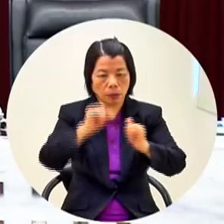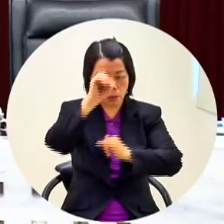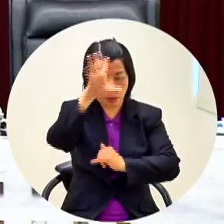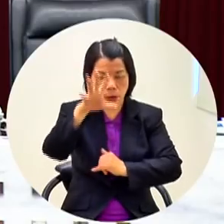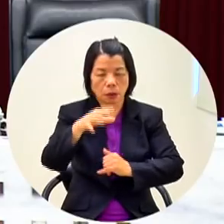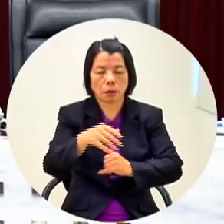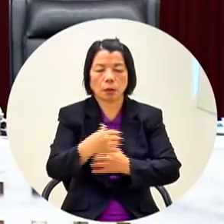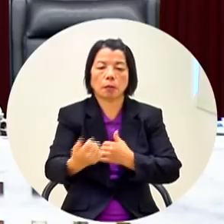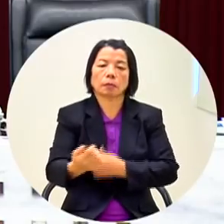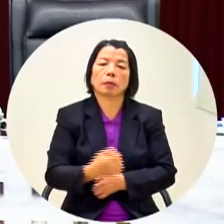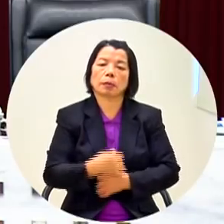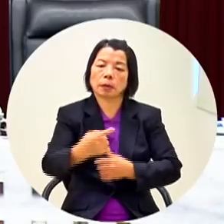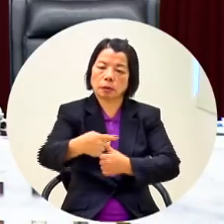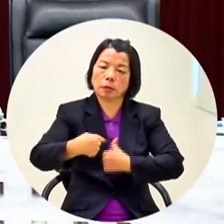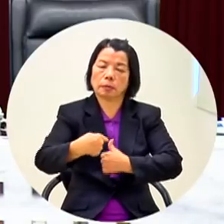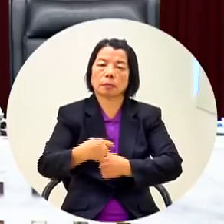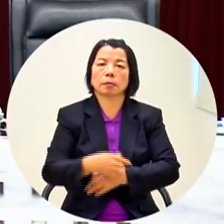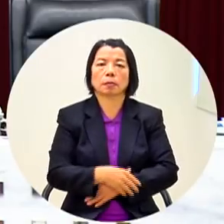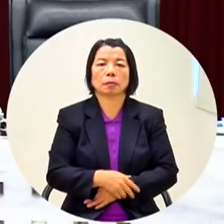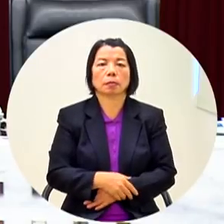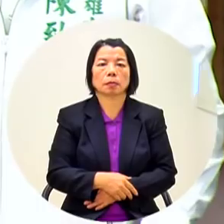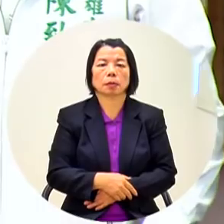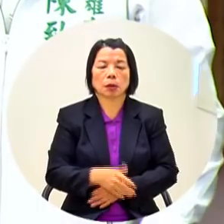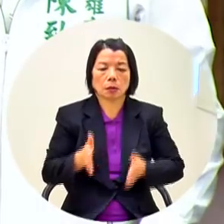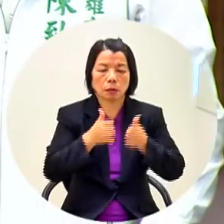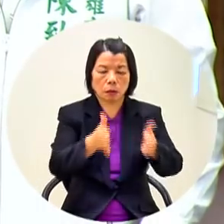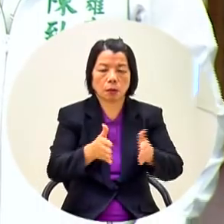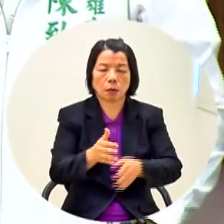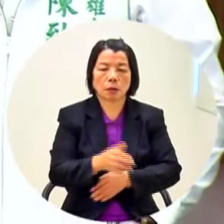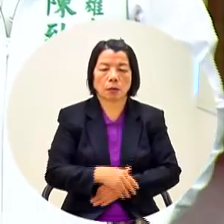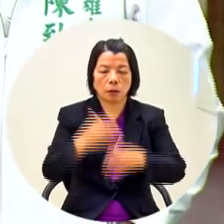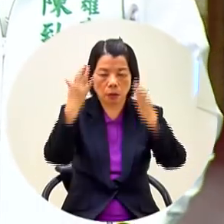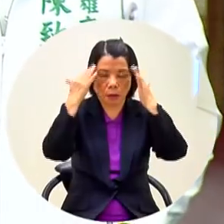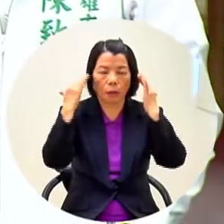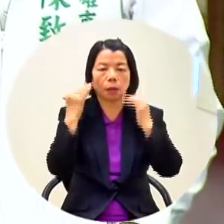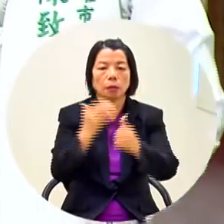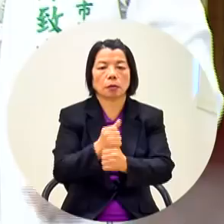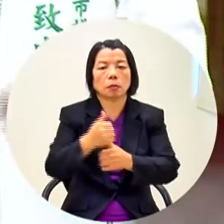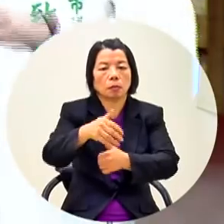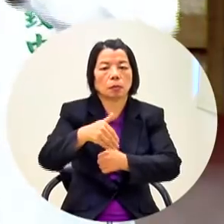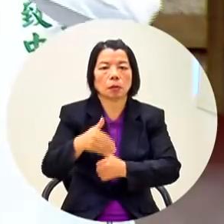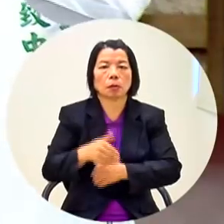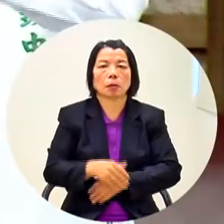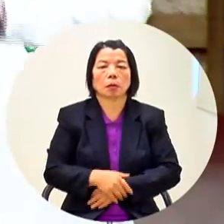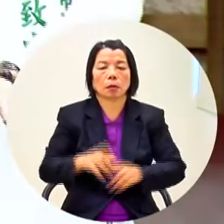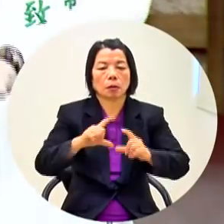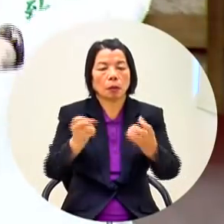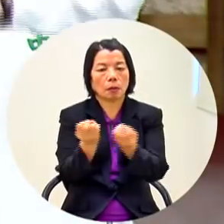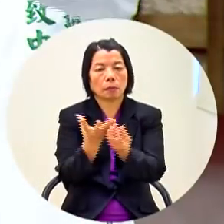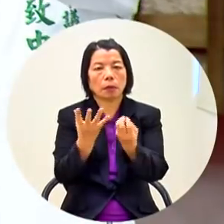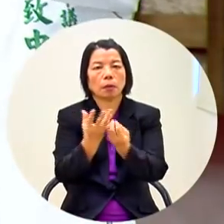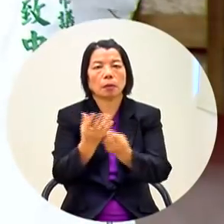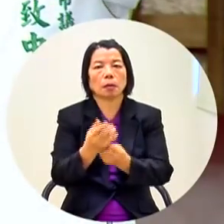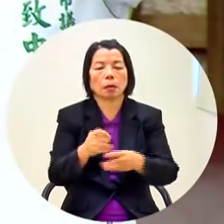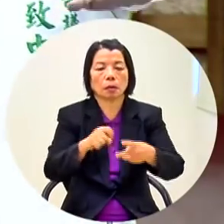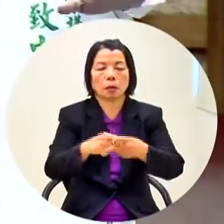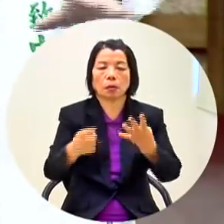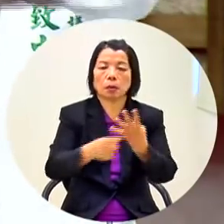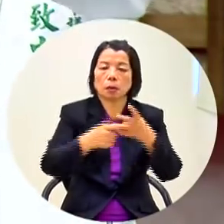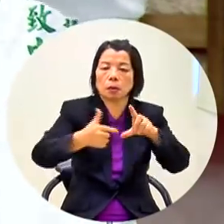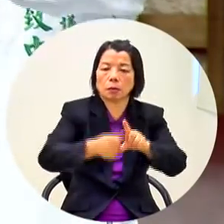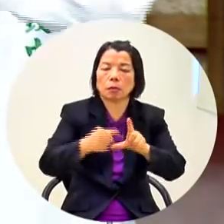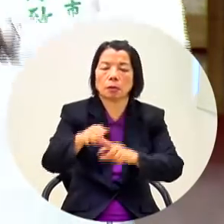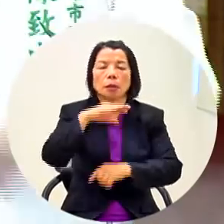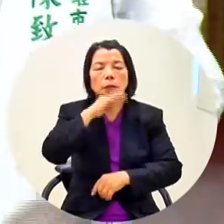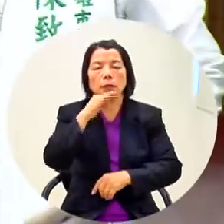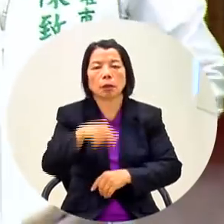团的指教。针对刚才韩总召所提出来的大发工业区。 市长，先你遐后壁才讲，